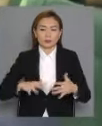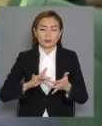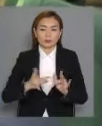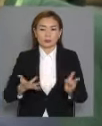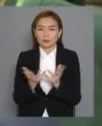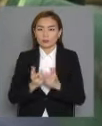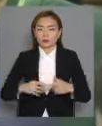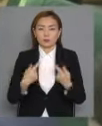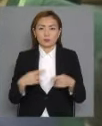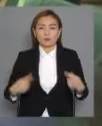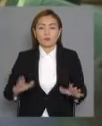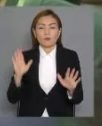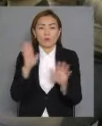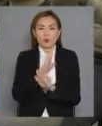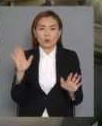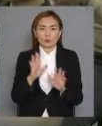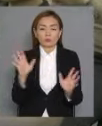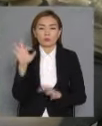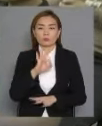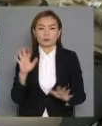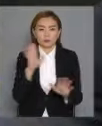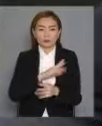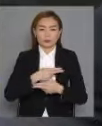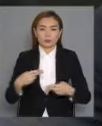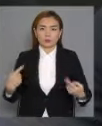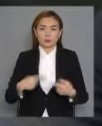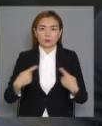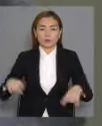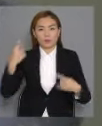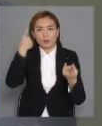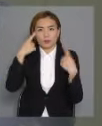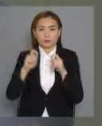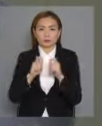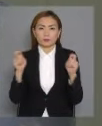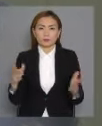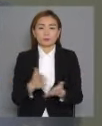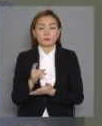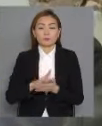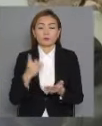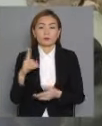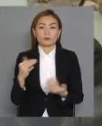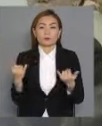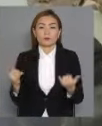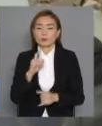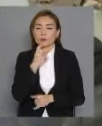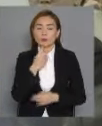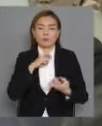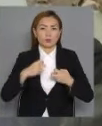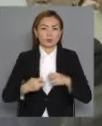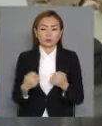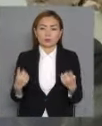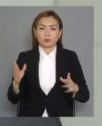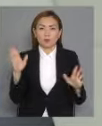цифрлық технология, экология және қоршаған орта бағытындағы стартап жобаларын қорғады. Соның бірі қазіргі қиын мәселеге